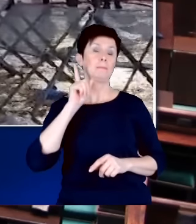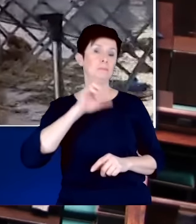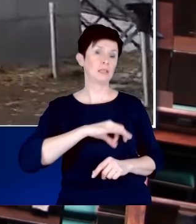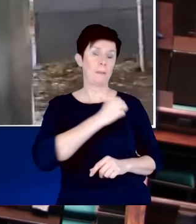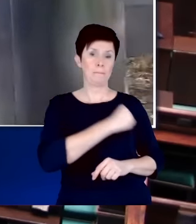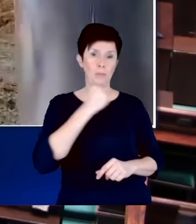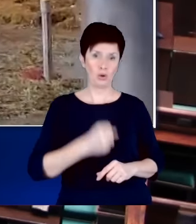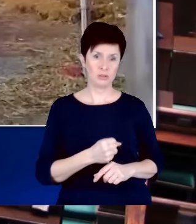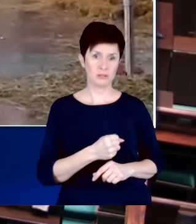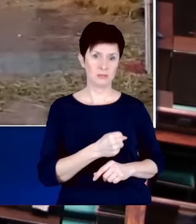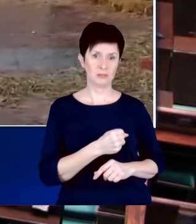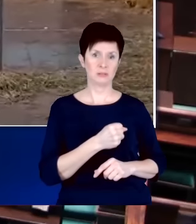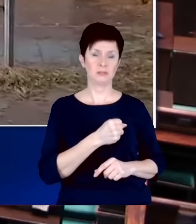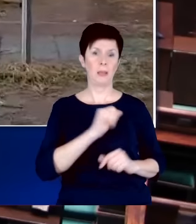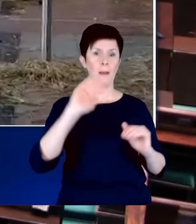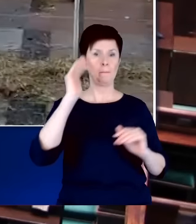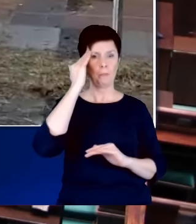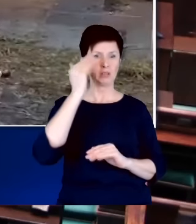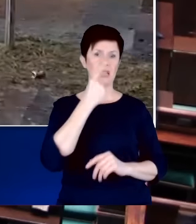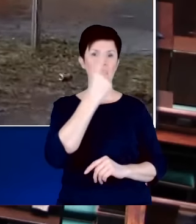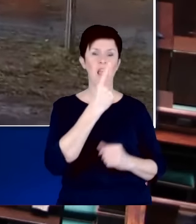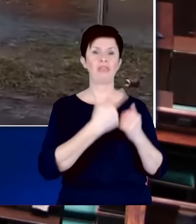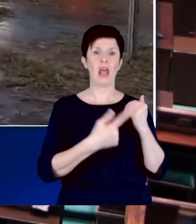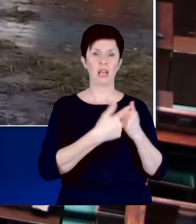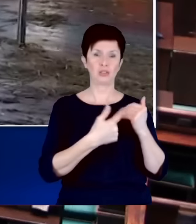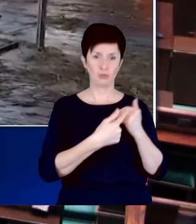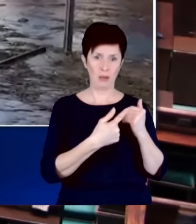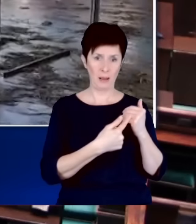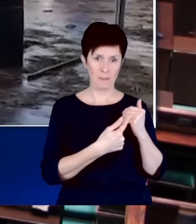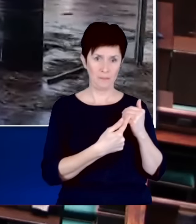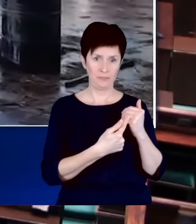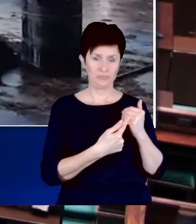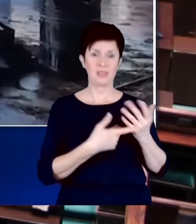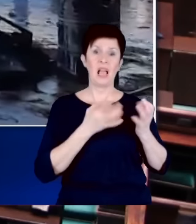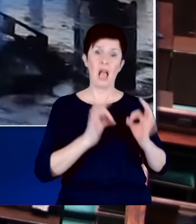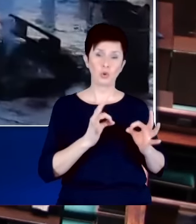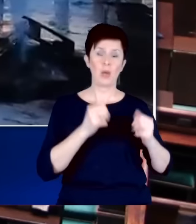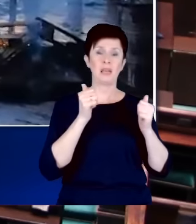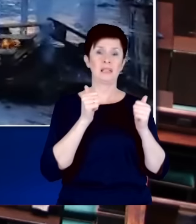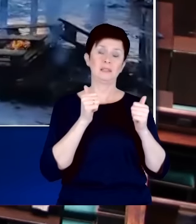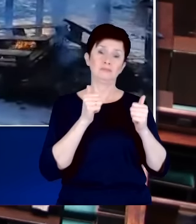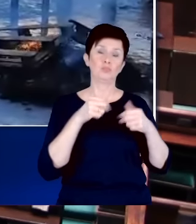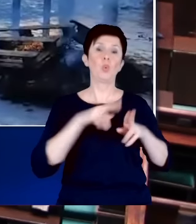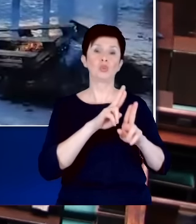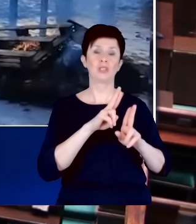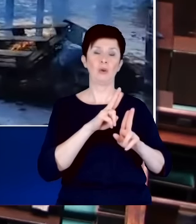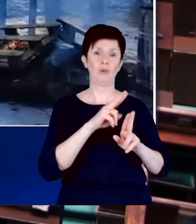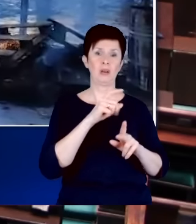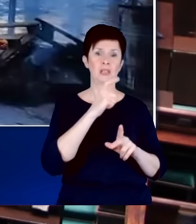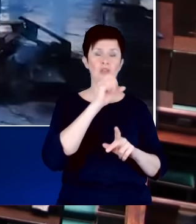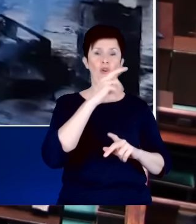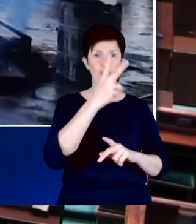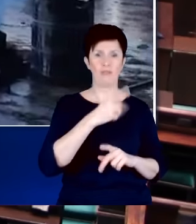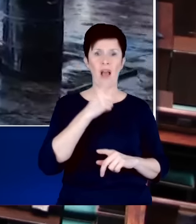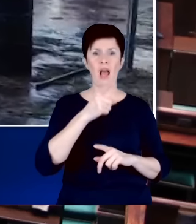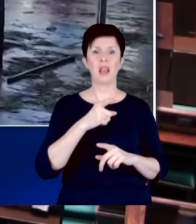jedną liczbę, która określa aktualny stan dwutlenku węgla, tylko nie wiem, czy zdaję sobie sprawę, jak zmienia się udział